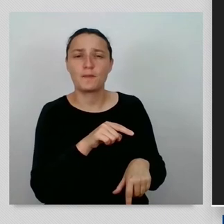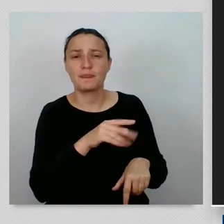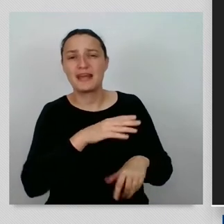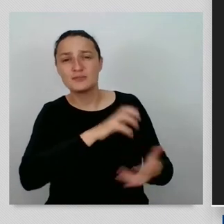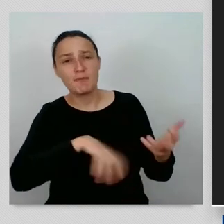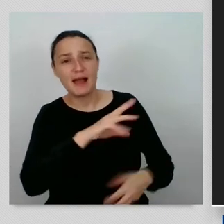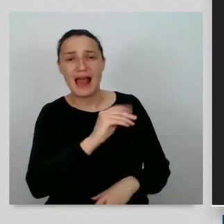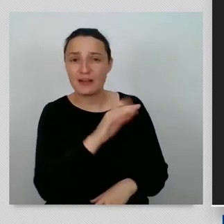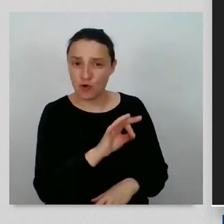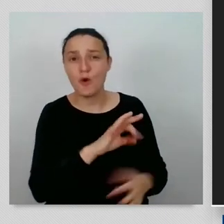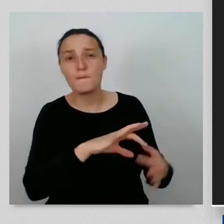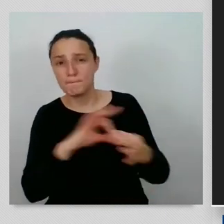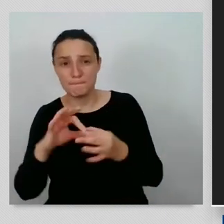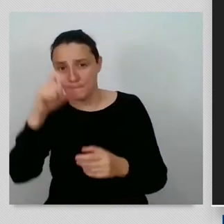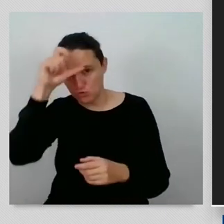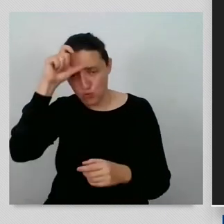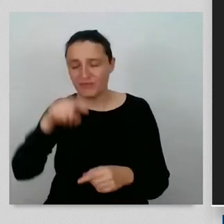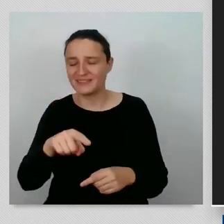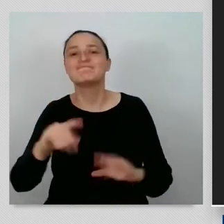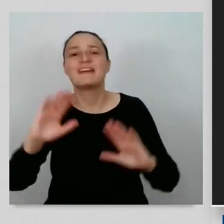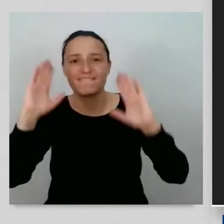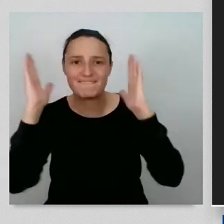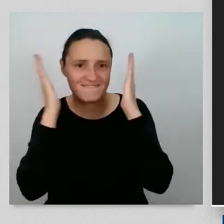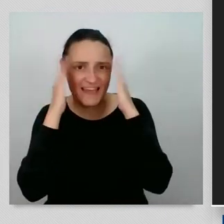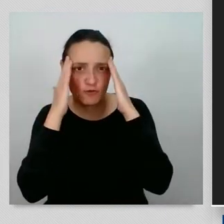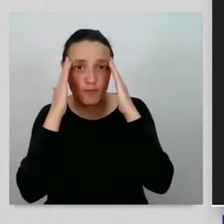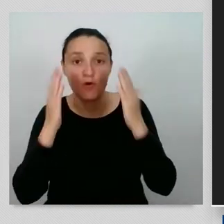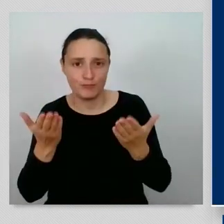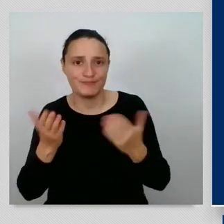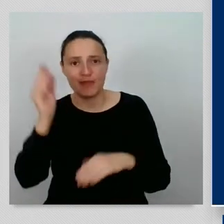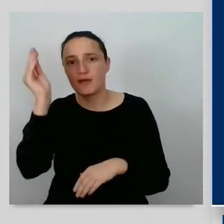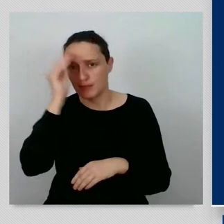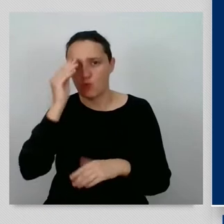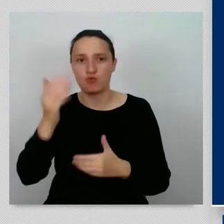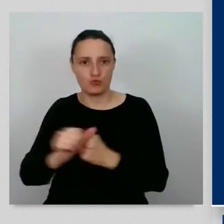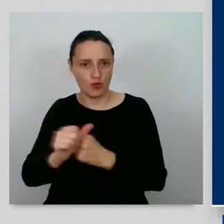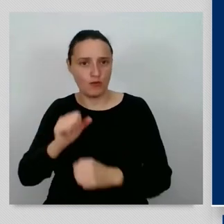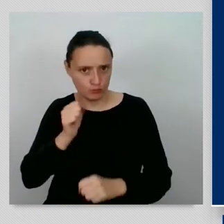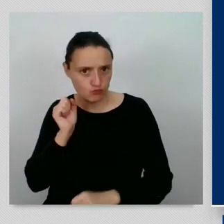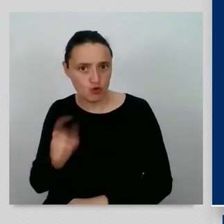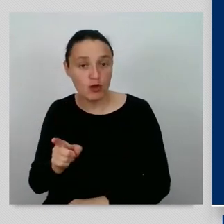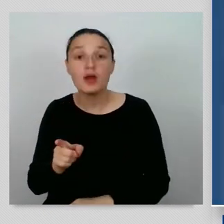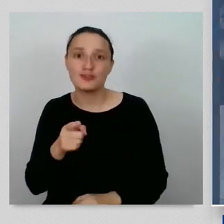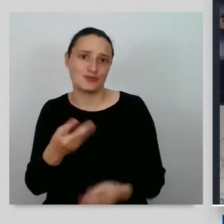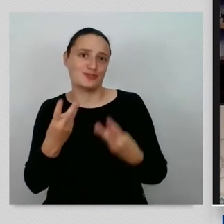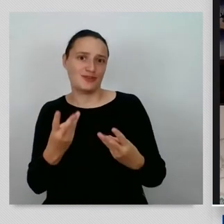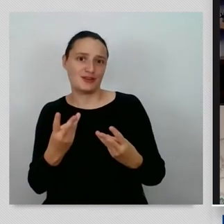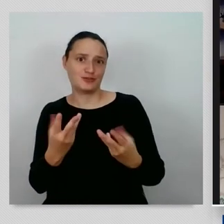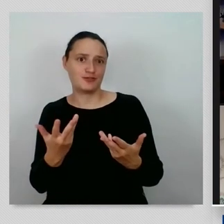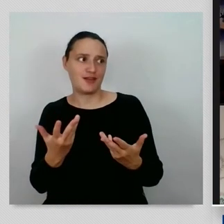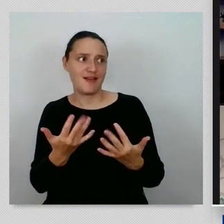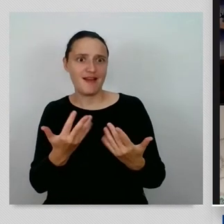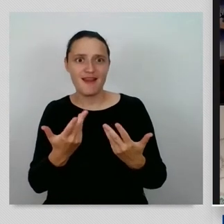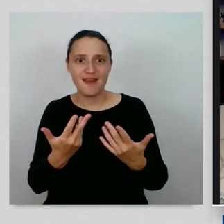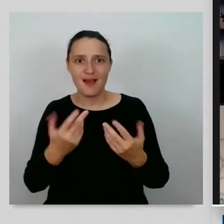ekologiczną planety jest właściwie niepodważalny naukowo. No to on oczywiście ma znaczenie, prawda? Kiedy mówimy o tym, że